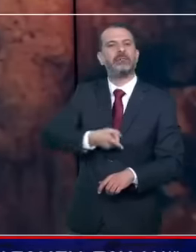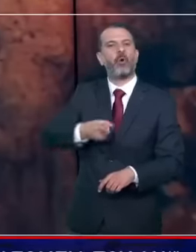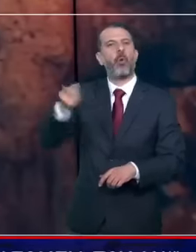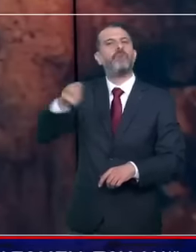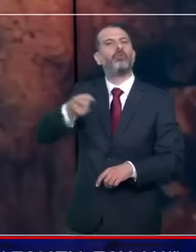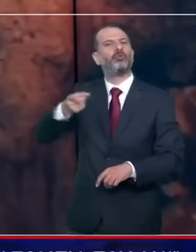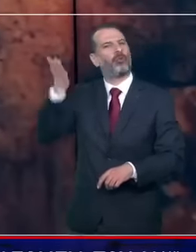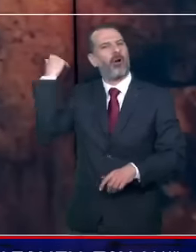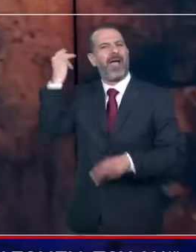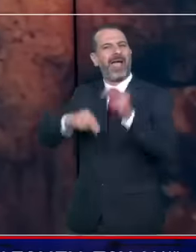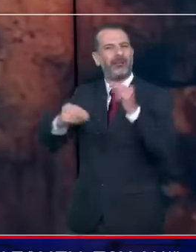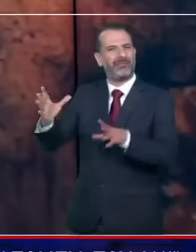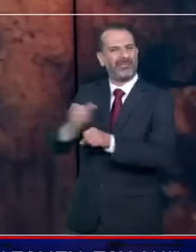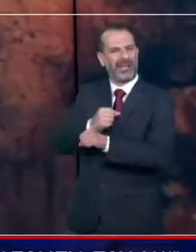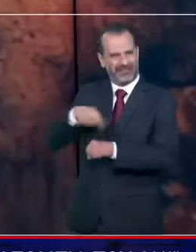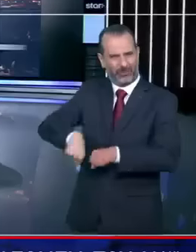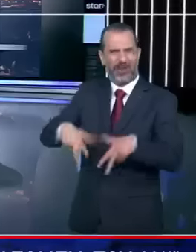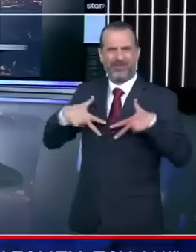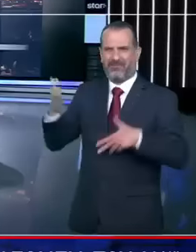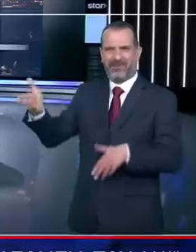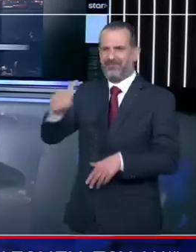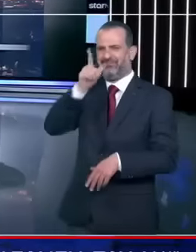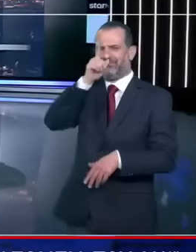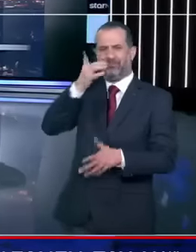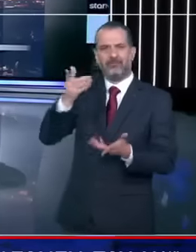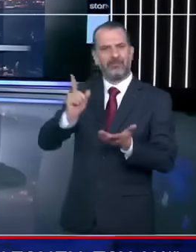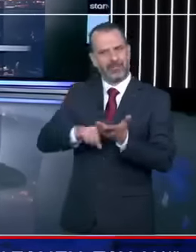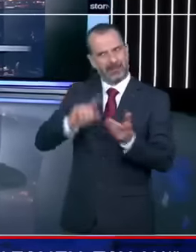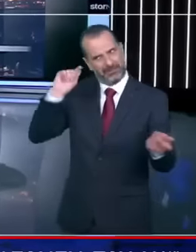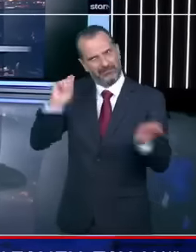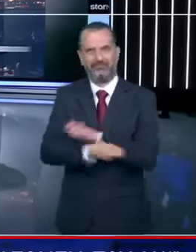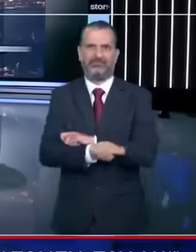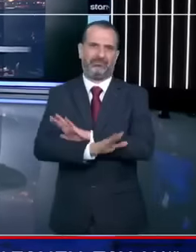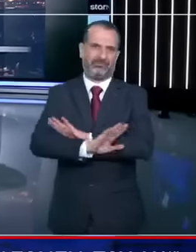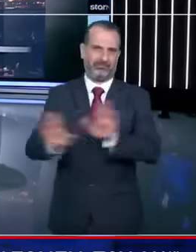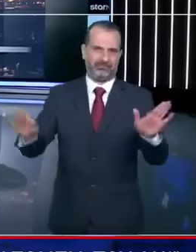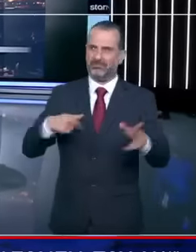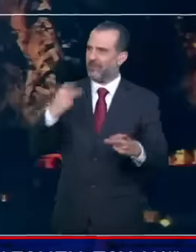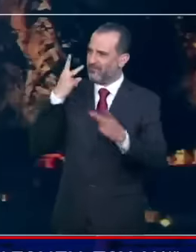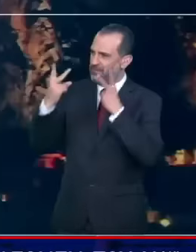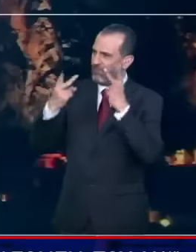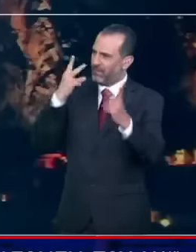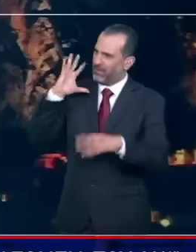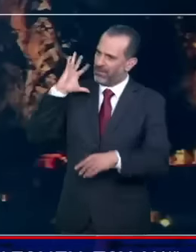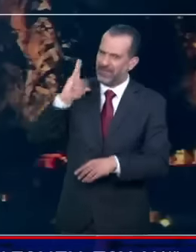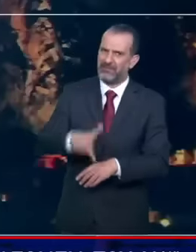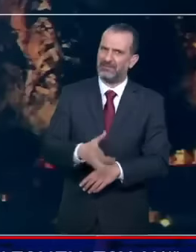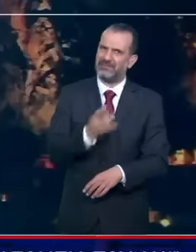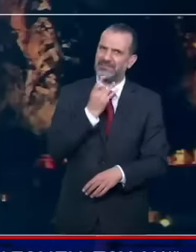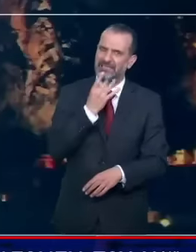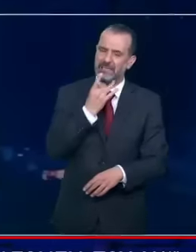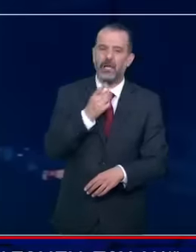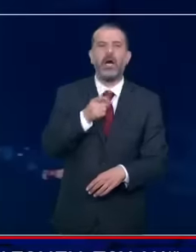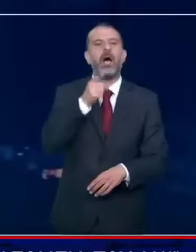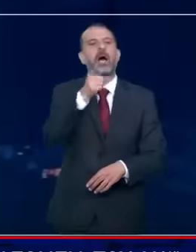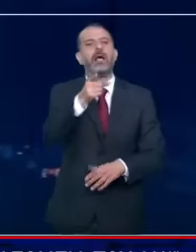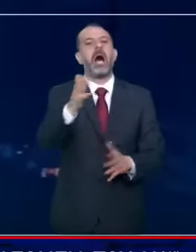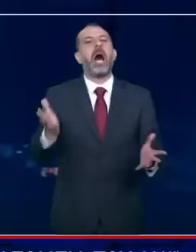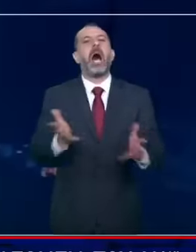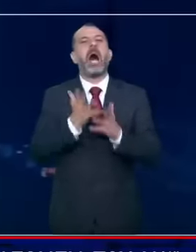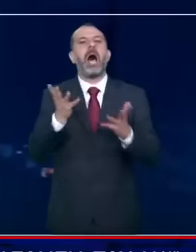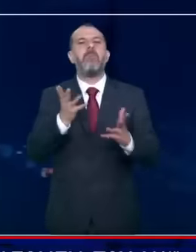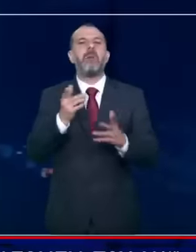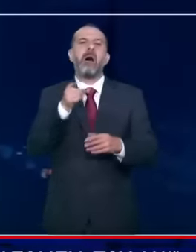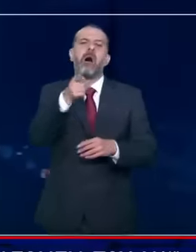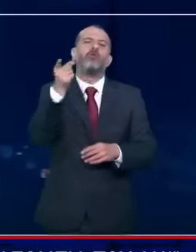οποίο βλέπουμε κάθε μέρα από την κυβέρνηση, η οποία είναι πραγματικά σκληρή και ανάγκη. Και αν δεν το στείλει, εσείς με ποιο ποσοστό,